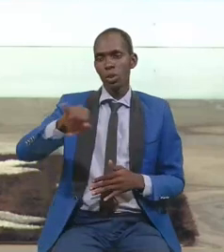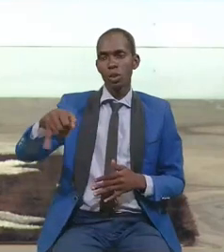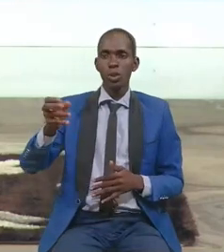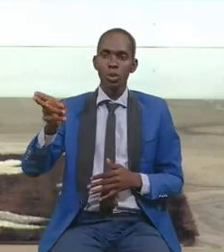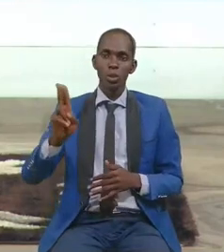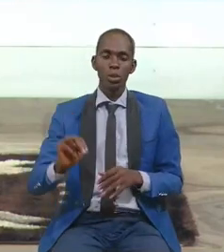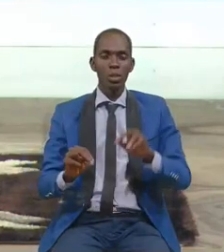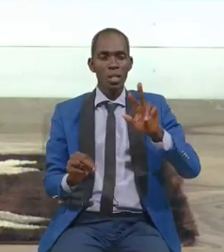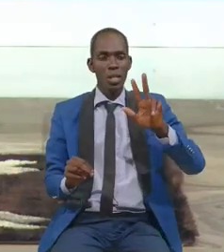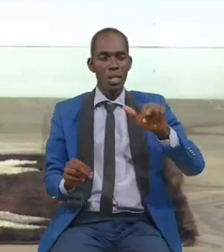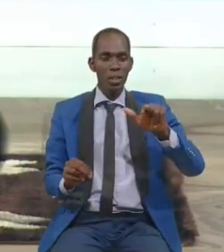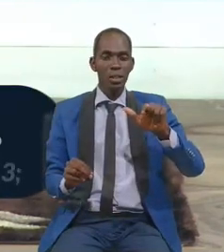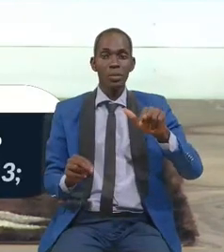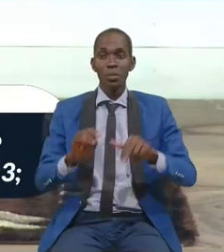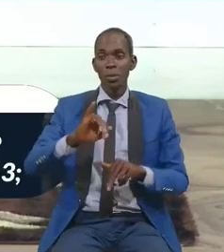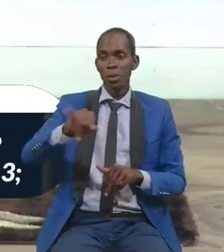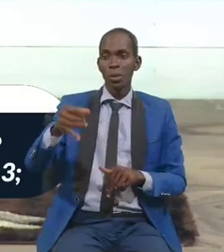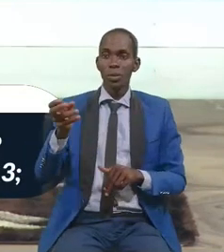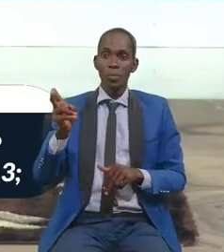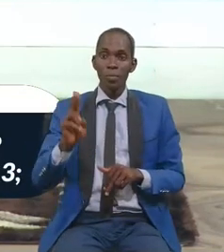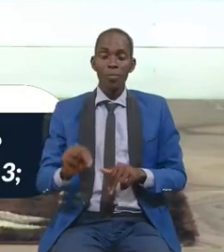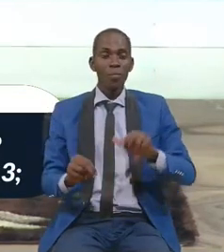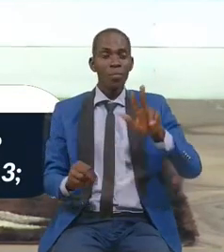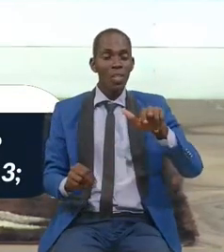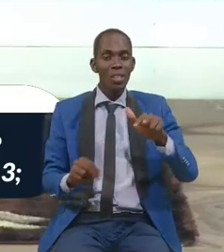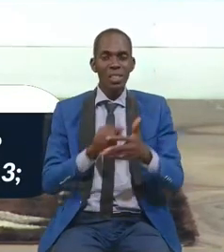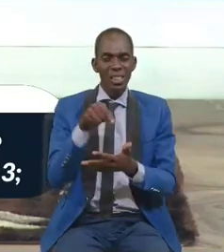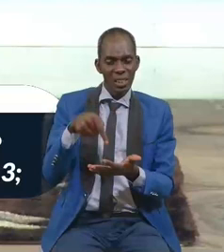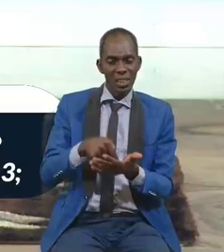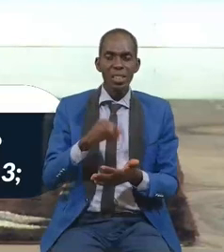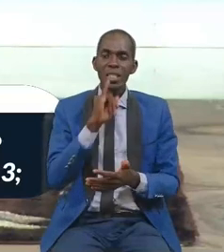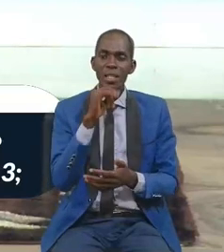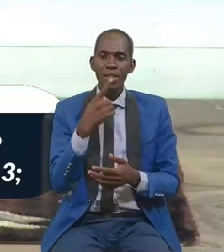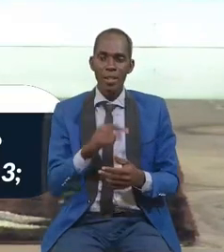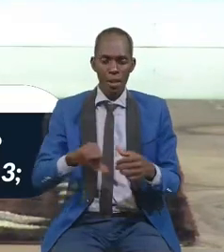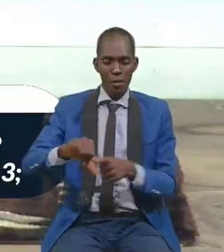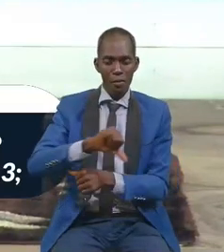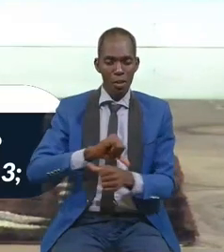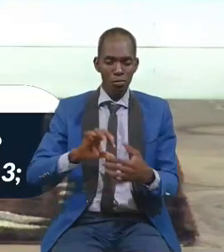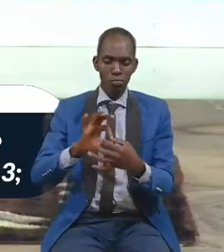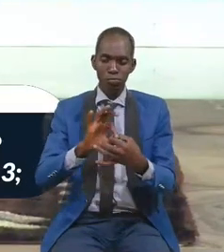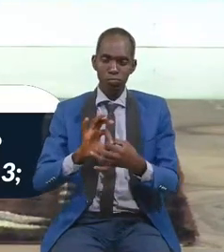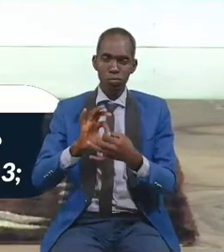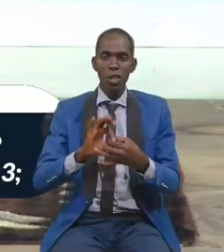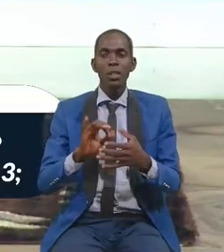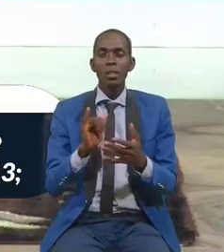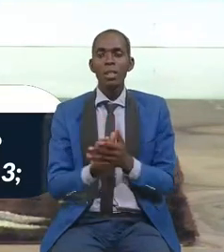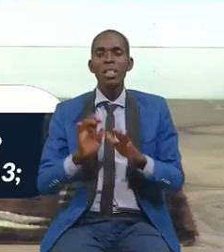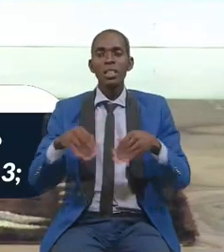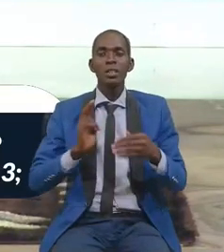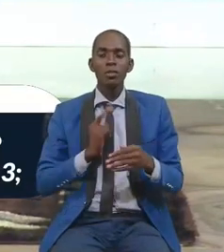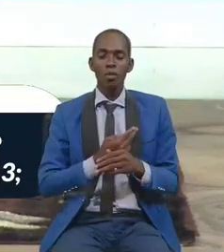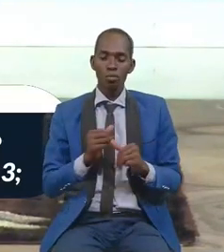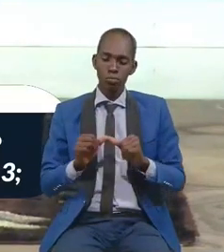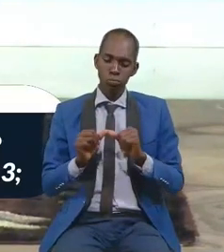Jean 13, voici la communion qui nous accorde un progrès